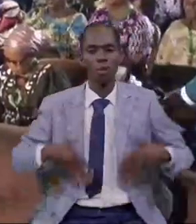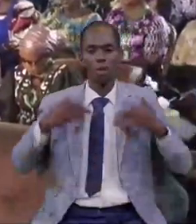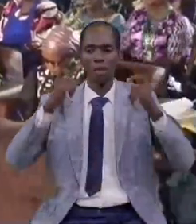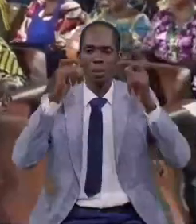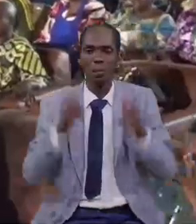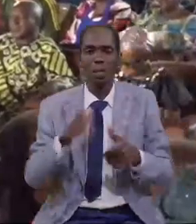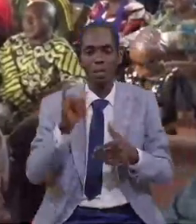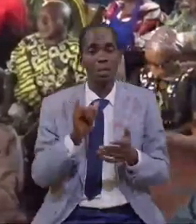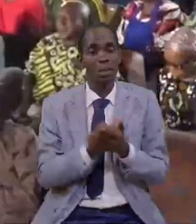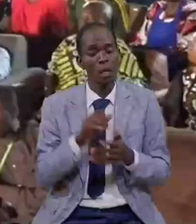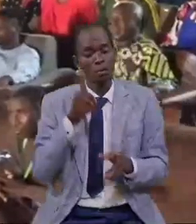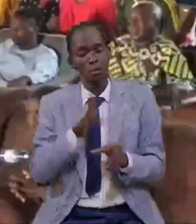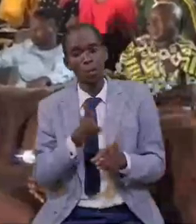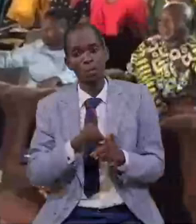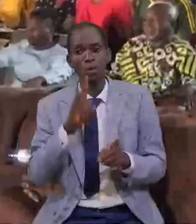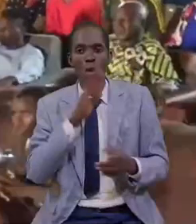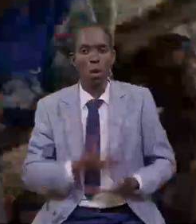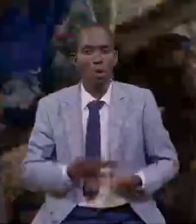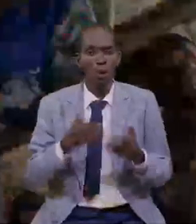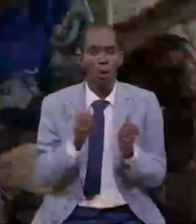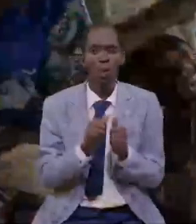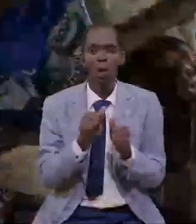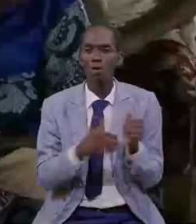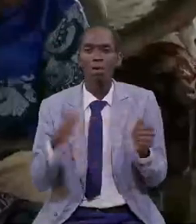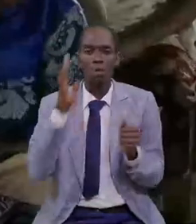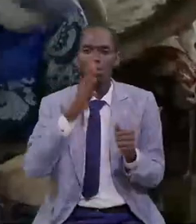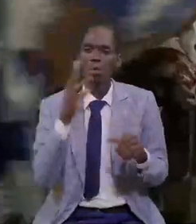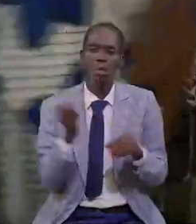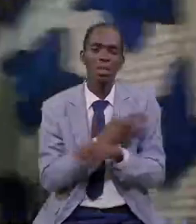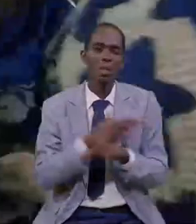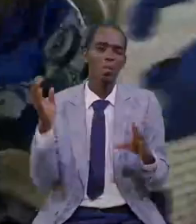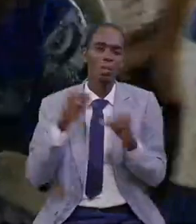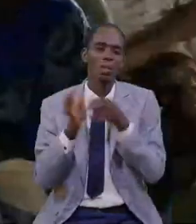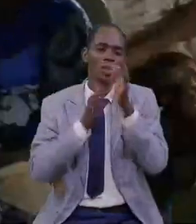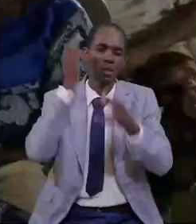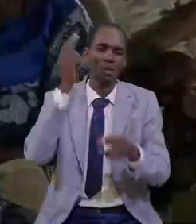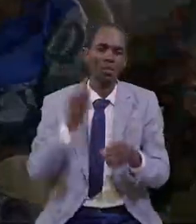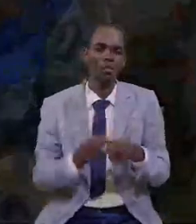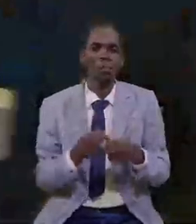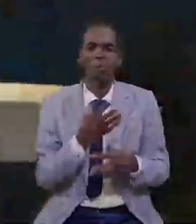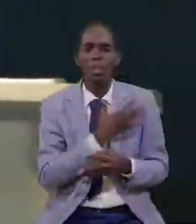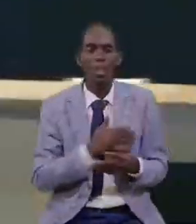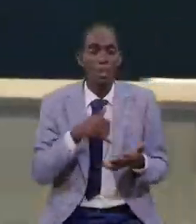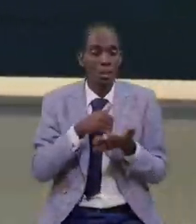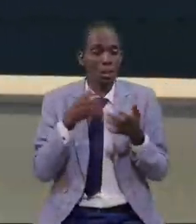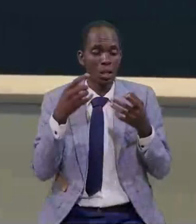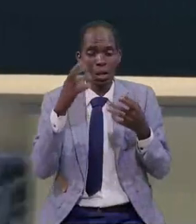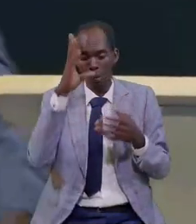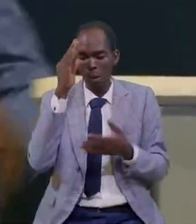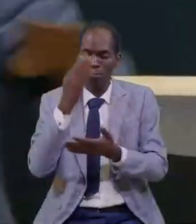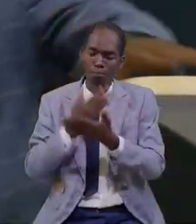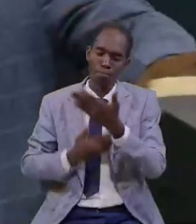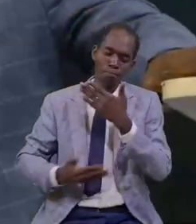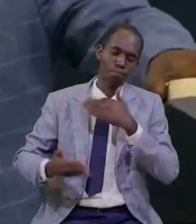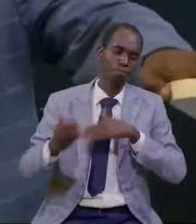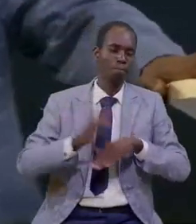laquelle tu es né tout va disparaître immédiatement et il est est revenu il est revenu et on lui a